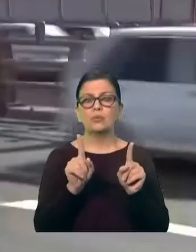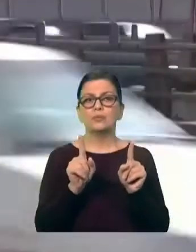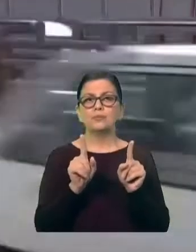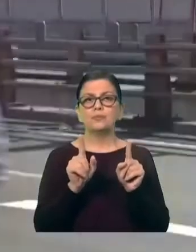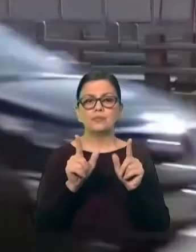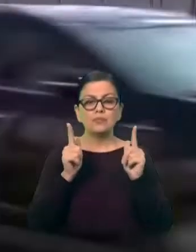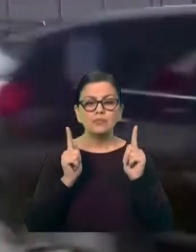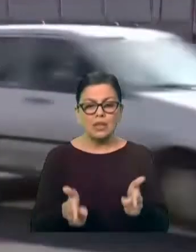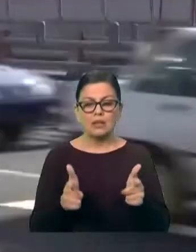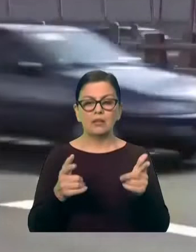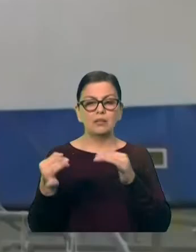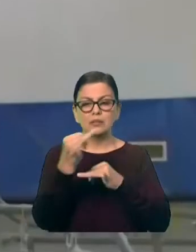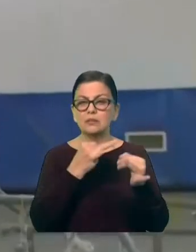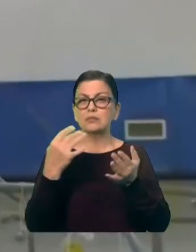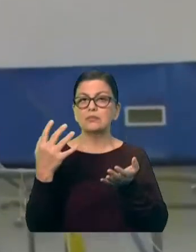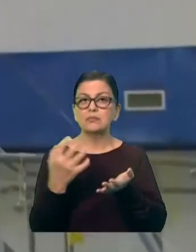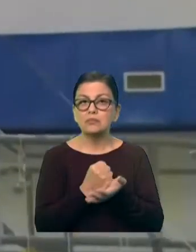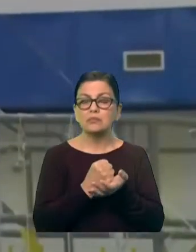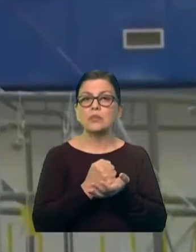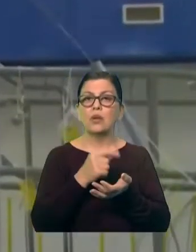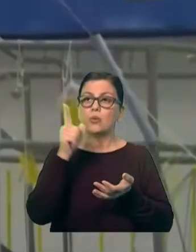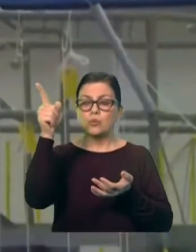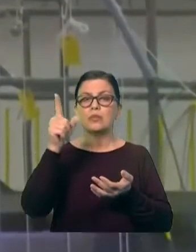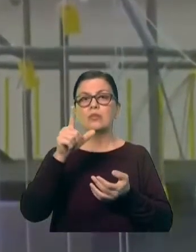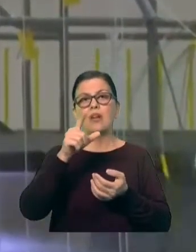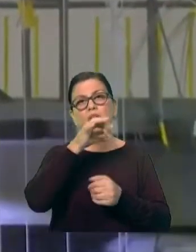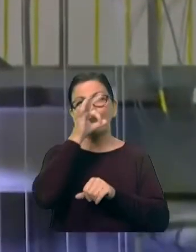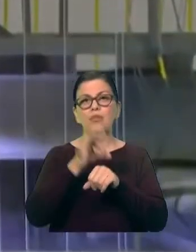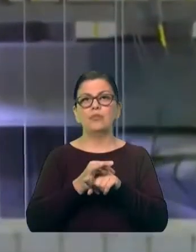ki, konsensusa nail olmaq qarşı tərəfin əlindədir.